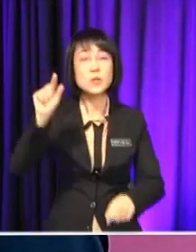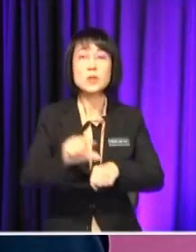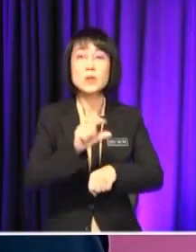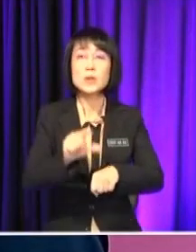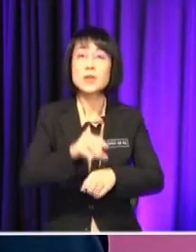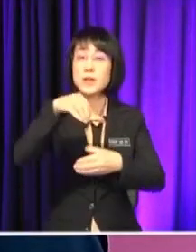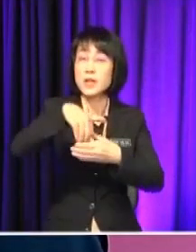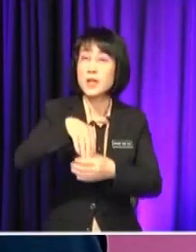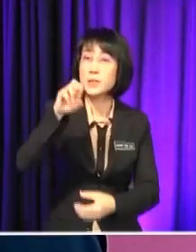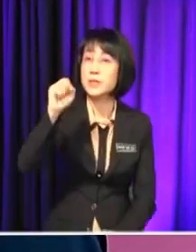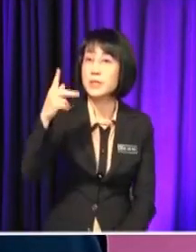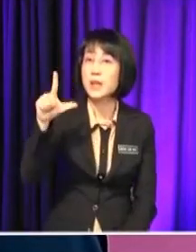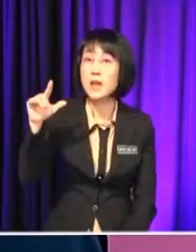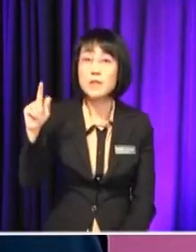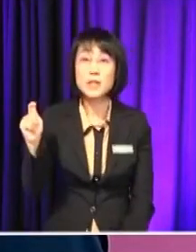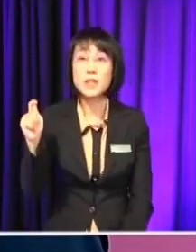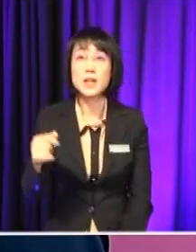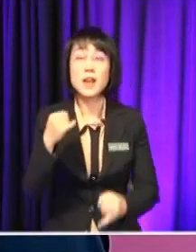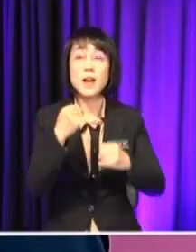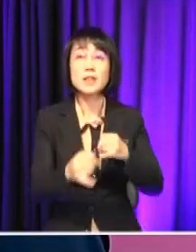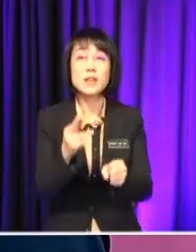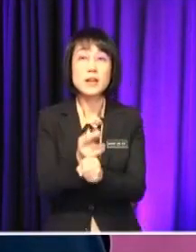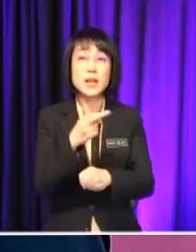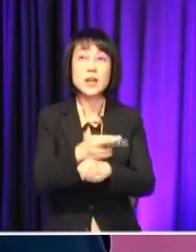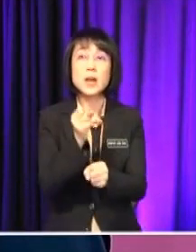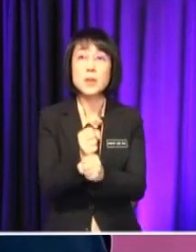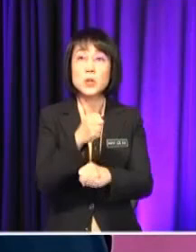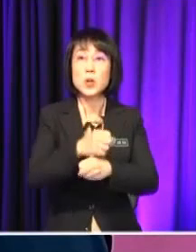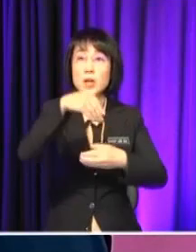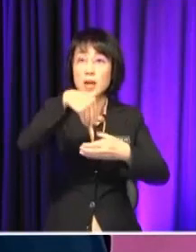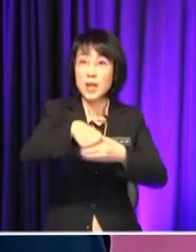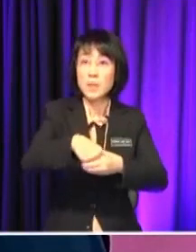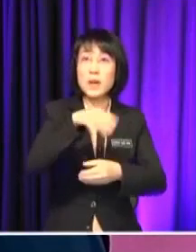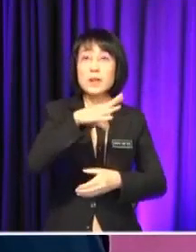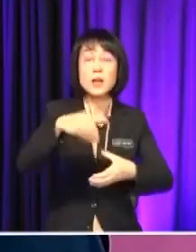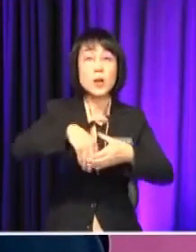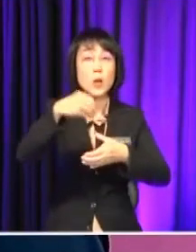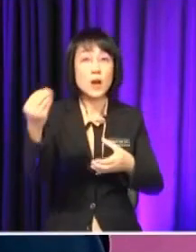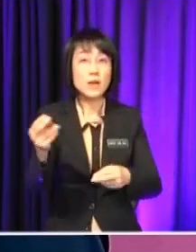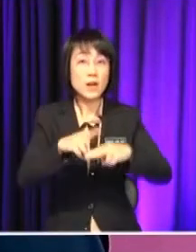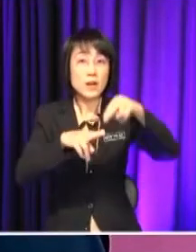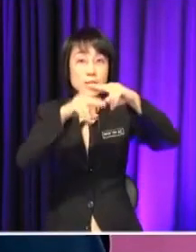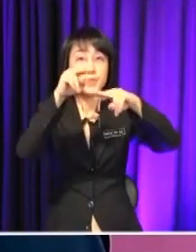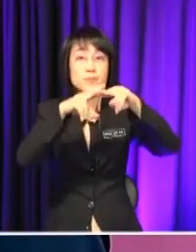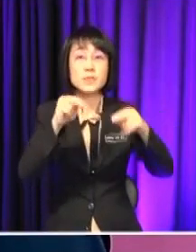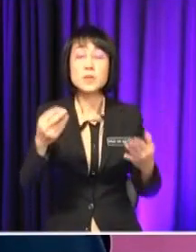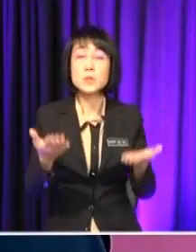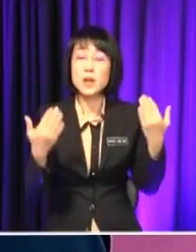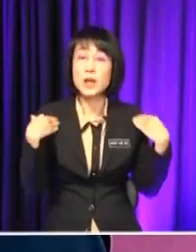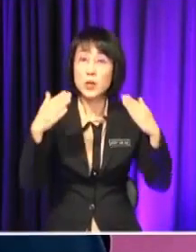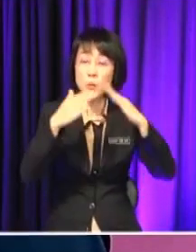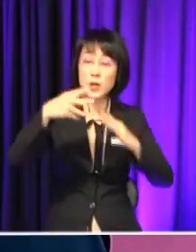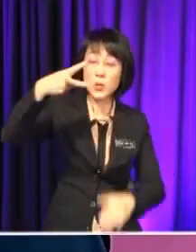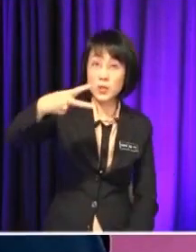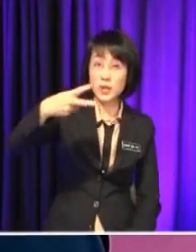sqlt dan yang terakhir mereka bentuk dalaman dan juga luaran bangunan karena mungkin ada rumah dua tingkat ada rumah satu